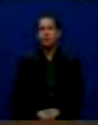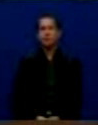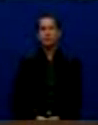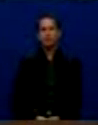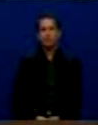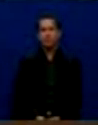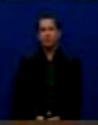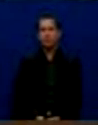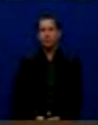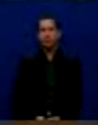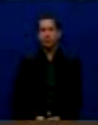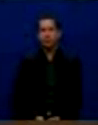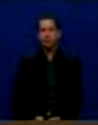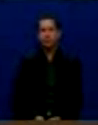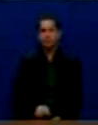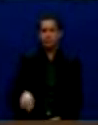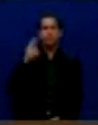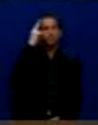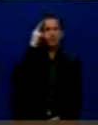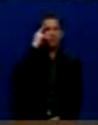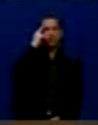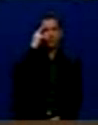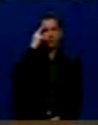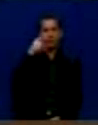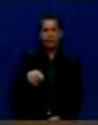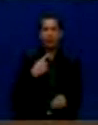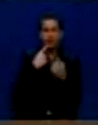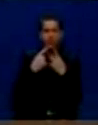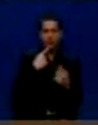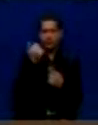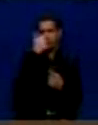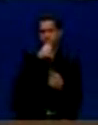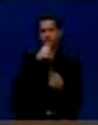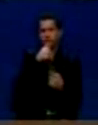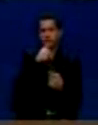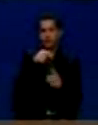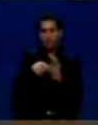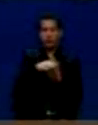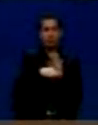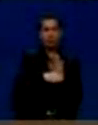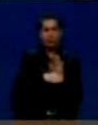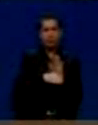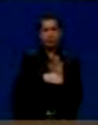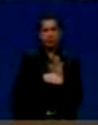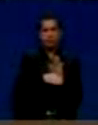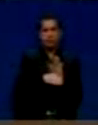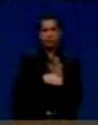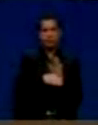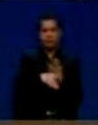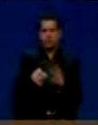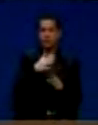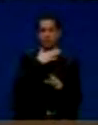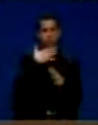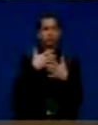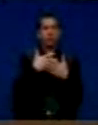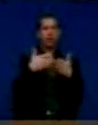Sepse e njohim dhe e dim kontekstin për cilin po nxjerrë ky ligj dhe për cilin po diskutohet, edhe pse ligji, e thash edhe një herë, është i tej generalizuar,